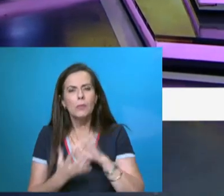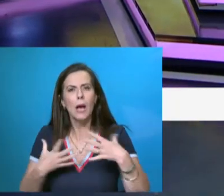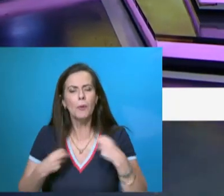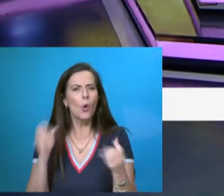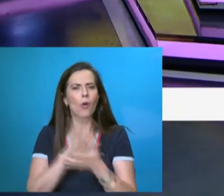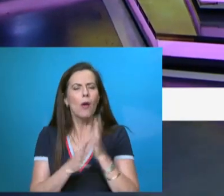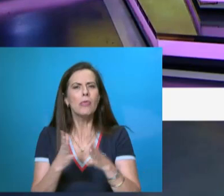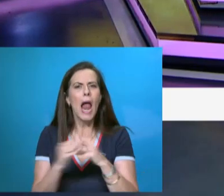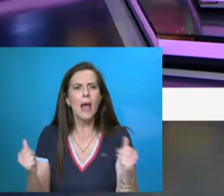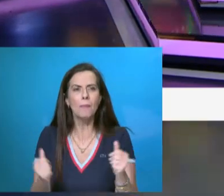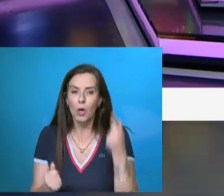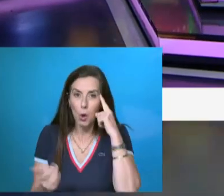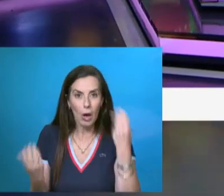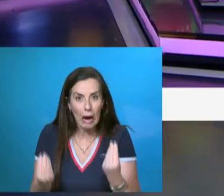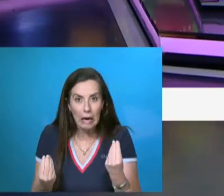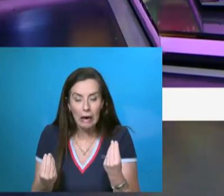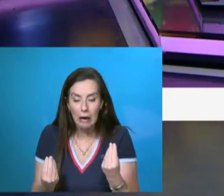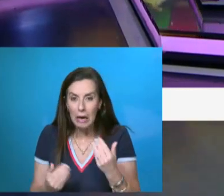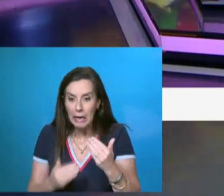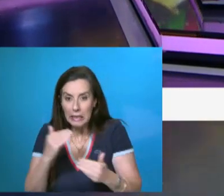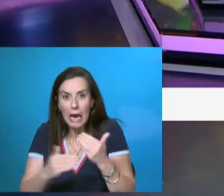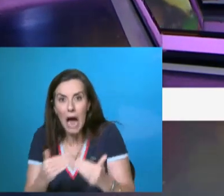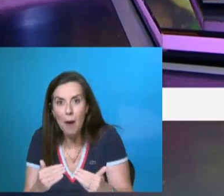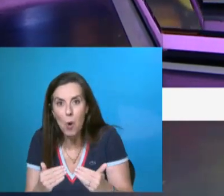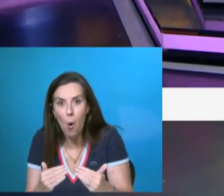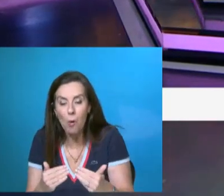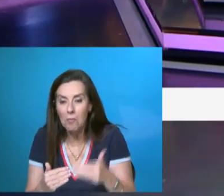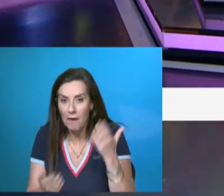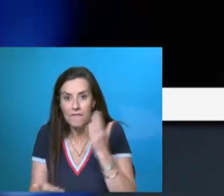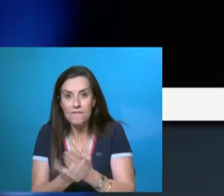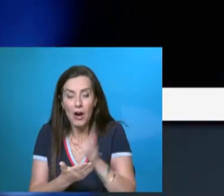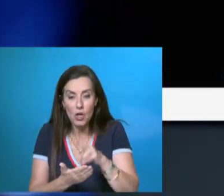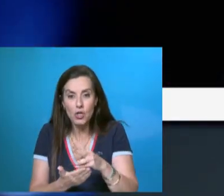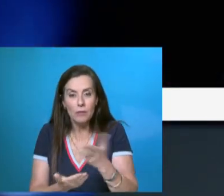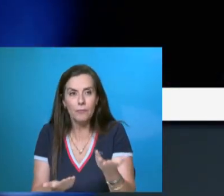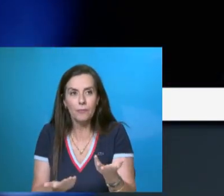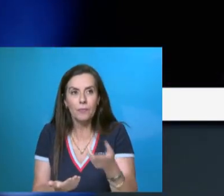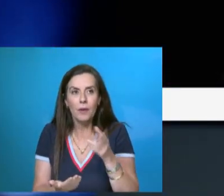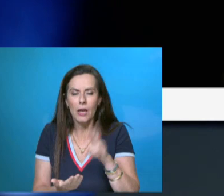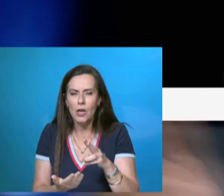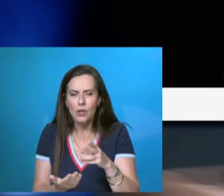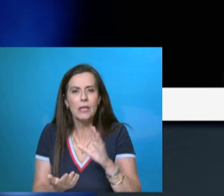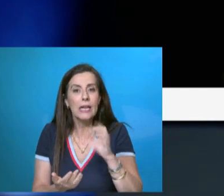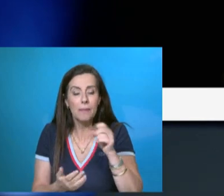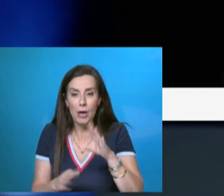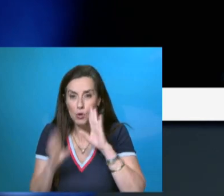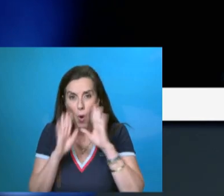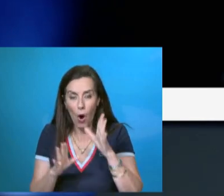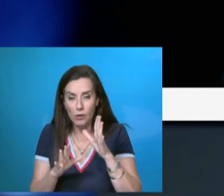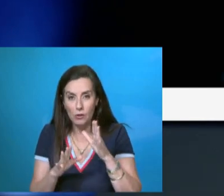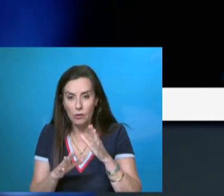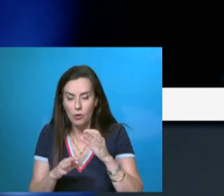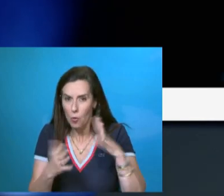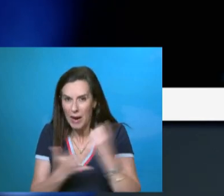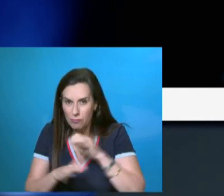עכשיו, אתה לא יודע, רגע, התקדמנו איתם, ברגע שיש התעניינות, יש פוסט, זה הולך ככה, אם יש פוסט חזק שהוא שובר את הרשת, כן.